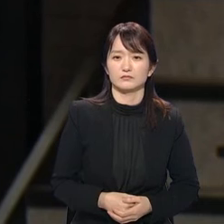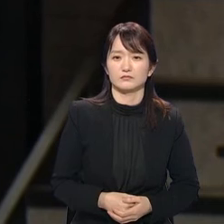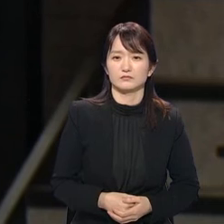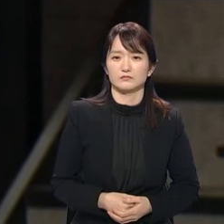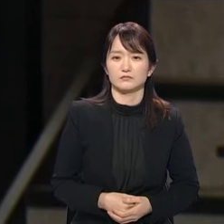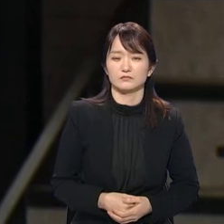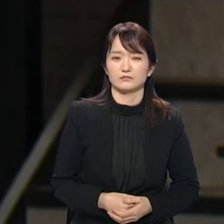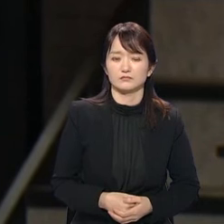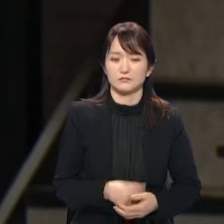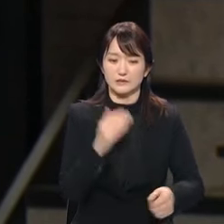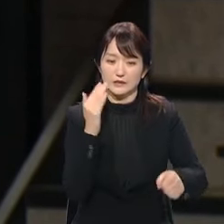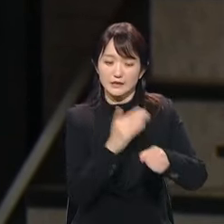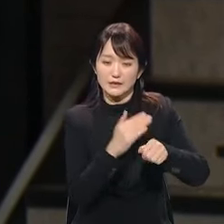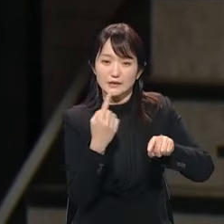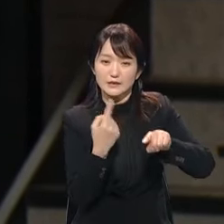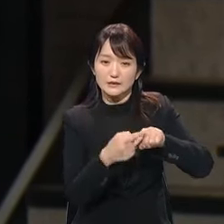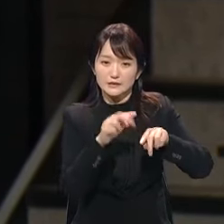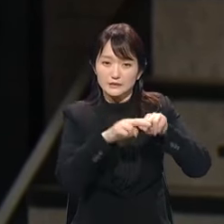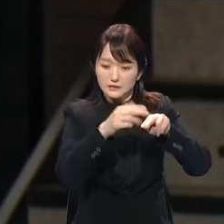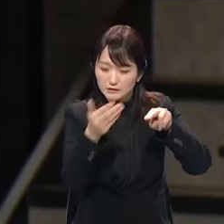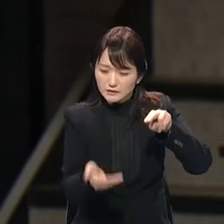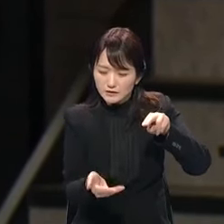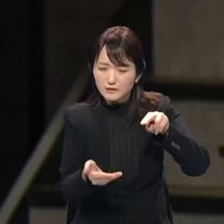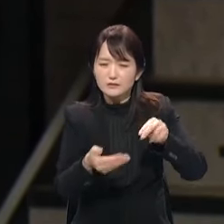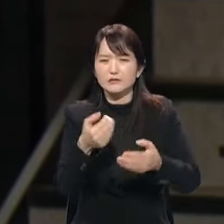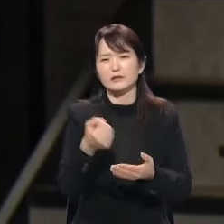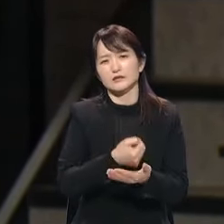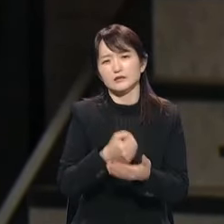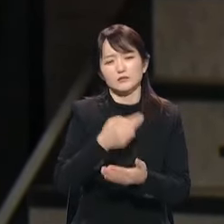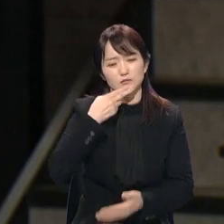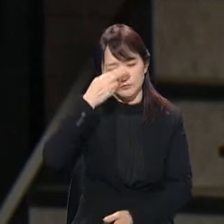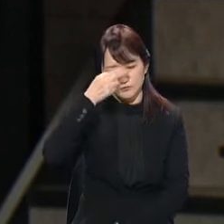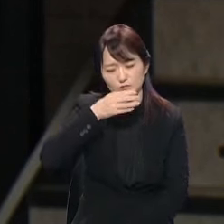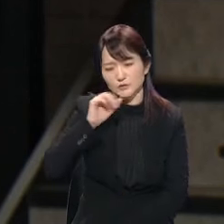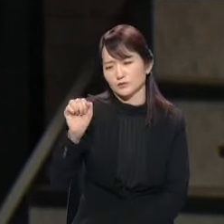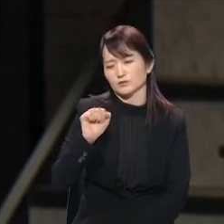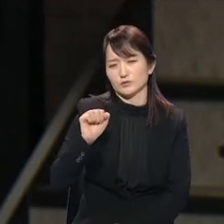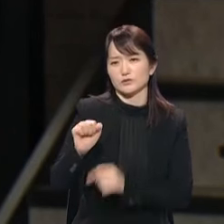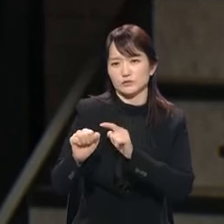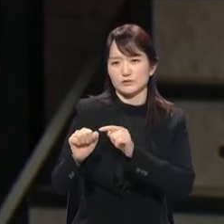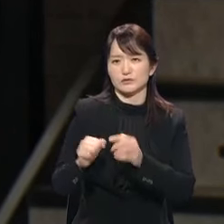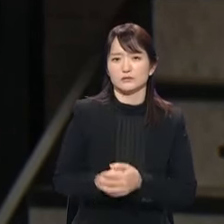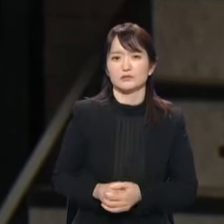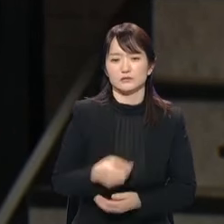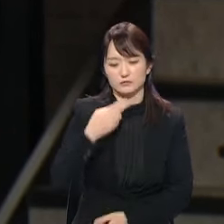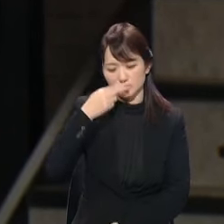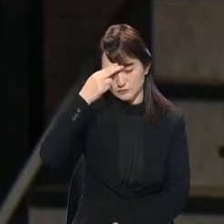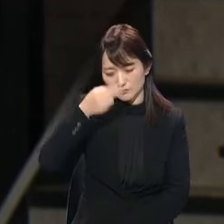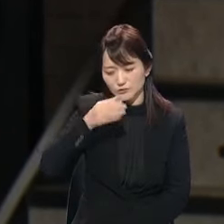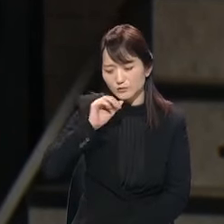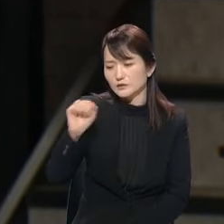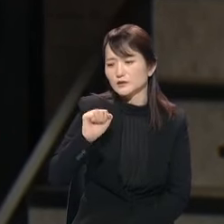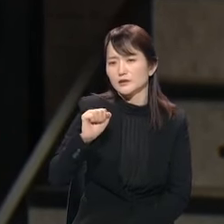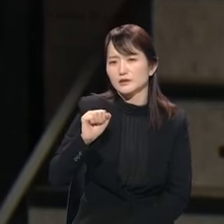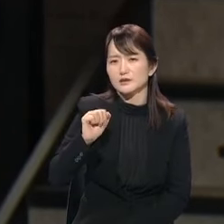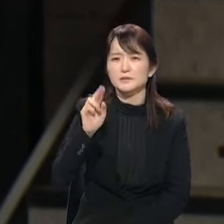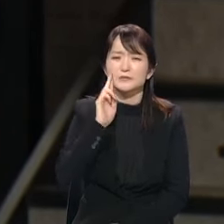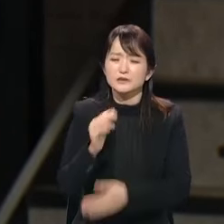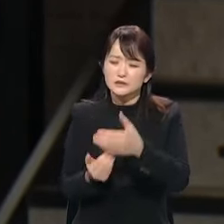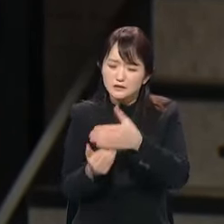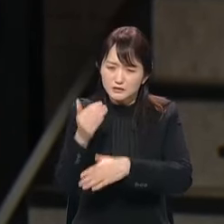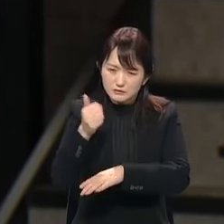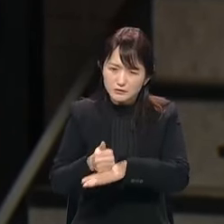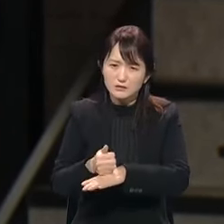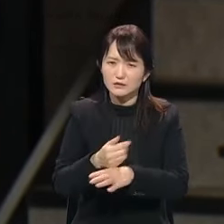안타깝죠 그렇지만 음주는 음주 아닙니까 게다가 우리가 음주 사건으로 얼마나 비극적인 사건이 결과가